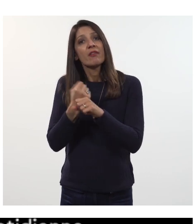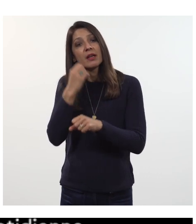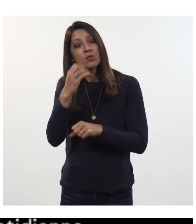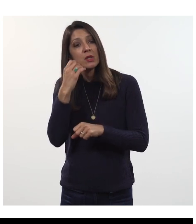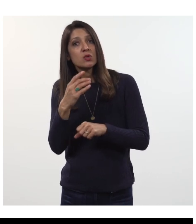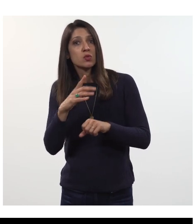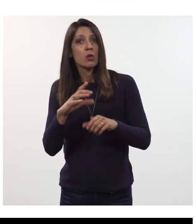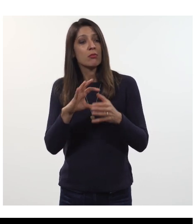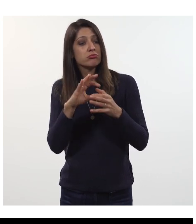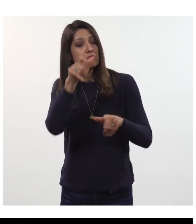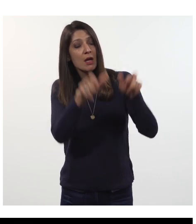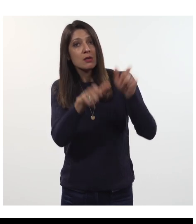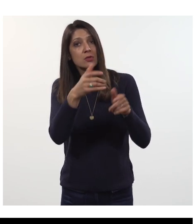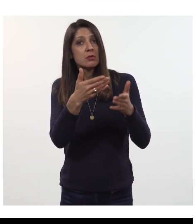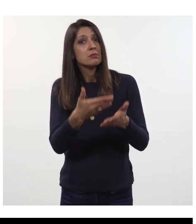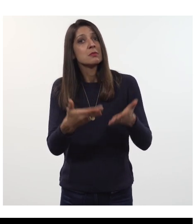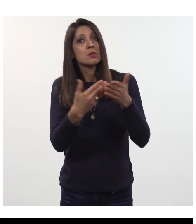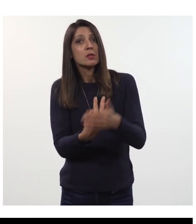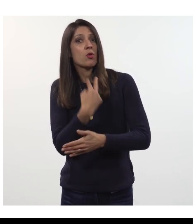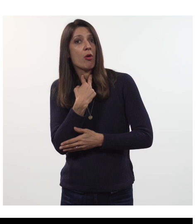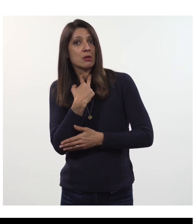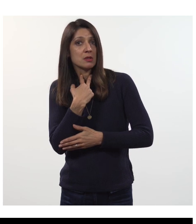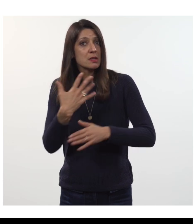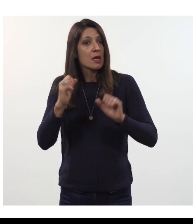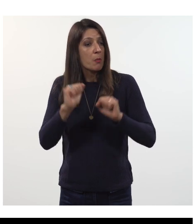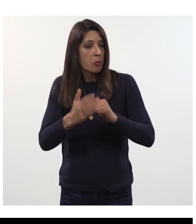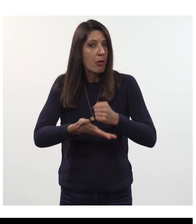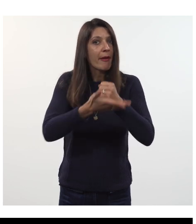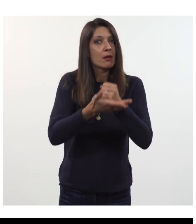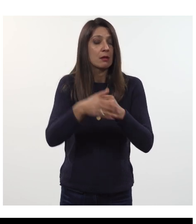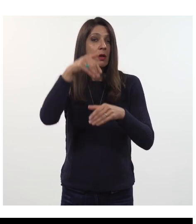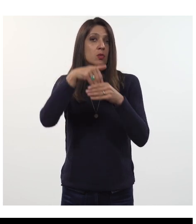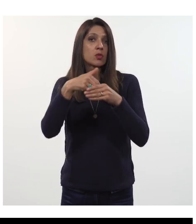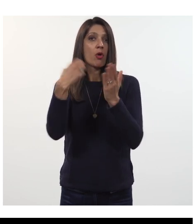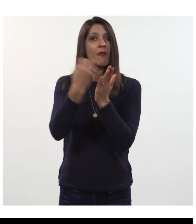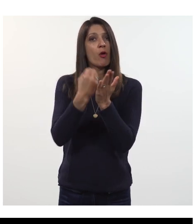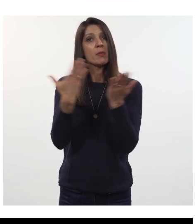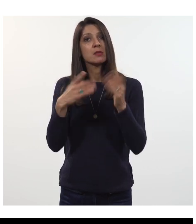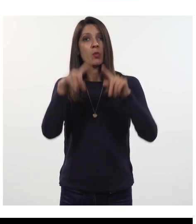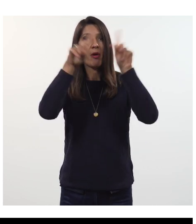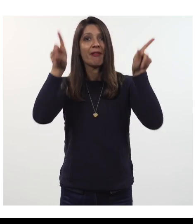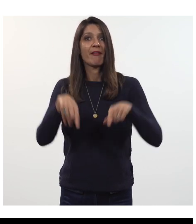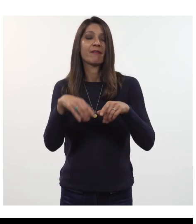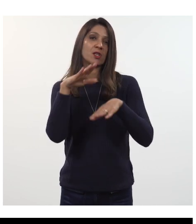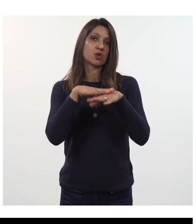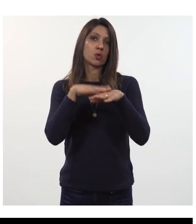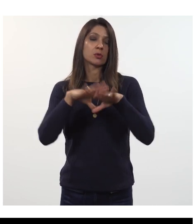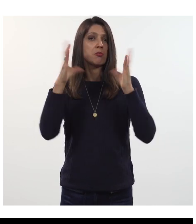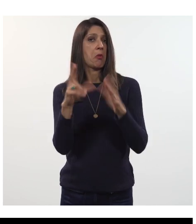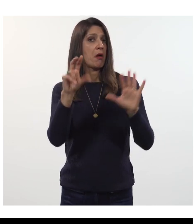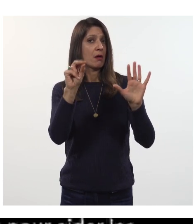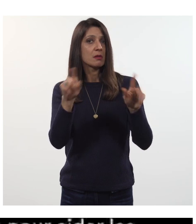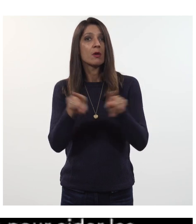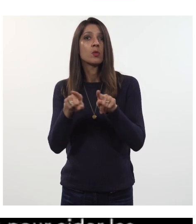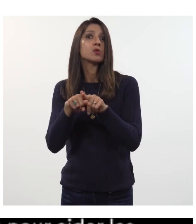situation de handicap, tout handicap confondu. On y trouve des fiches conseils, on en a près de 80, un annuaire de formation qui existe